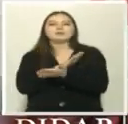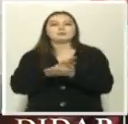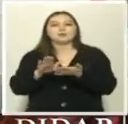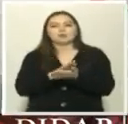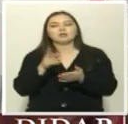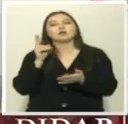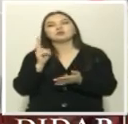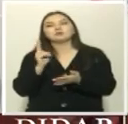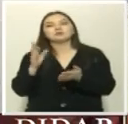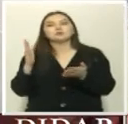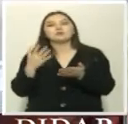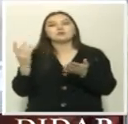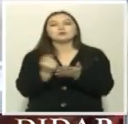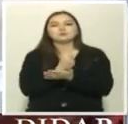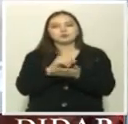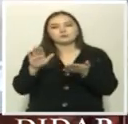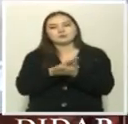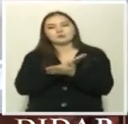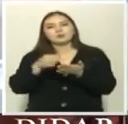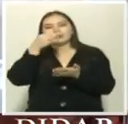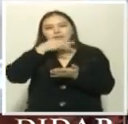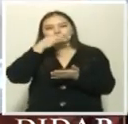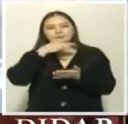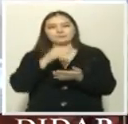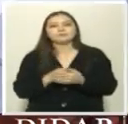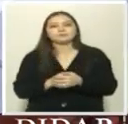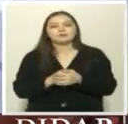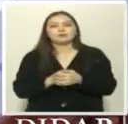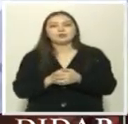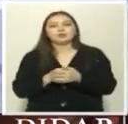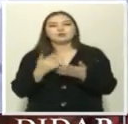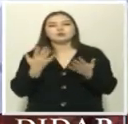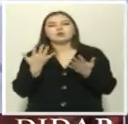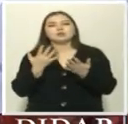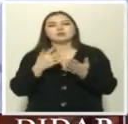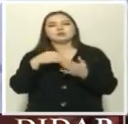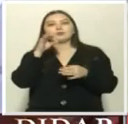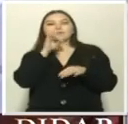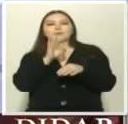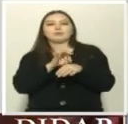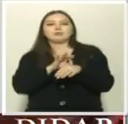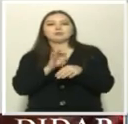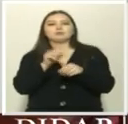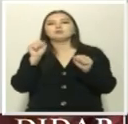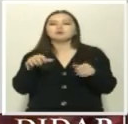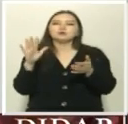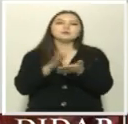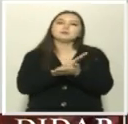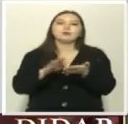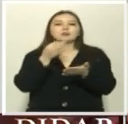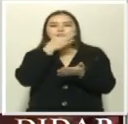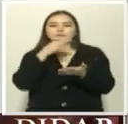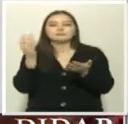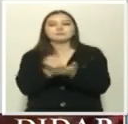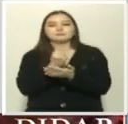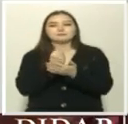Каков алгоритм их получения по линии ГОБМП и ОСМС? И для каких больных они предусмотрены в первую очередь? В 2022 году